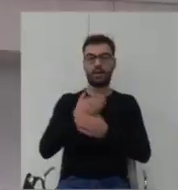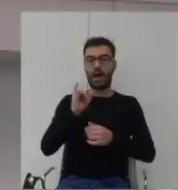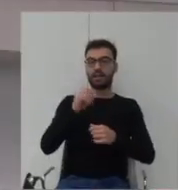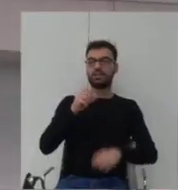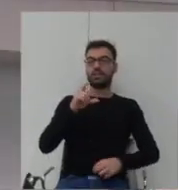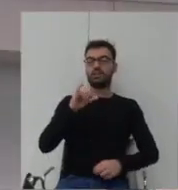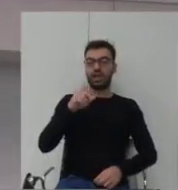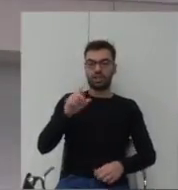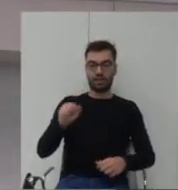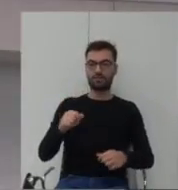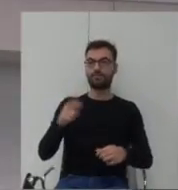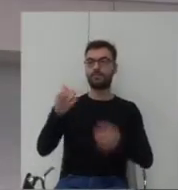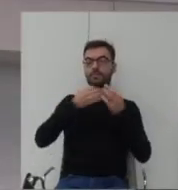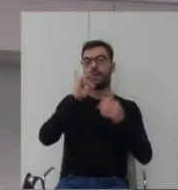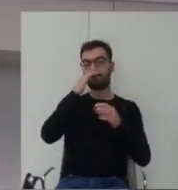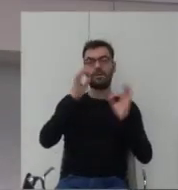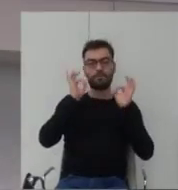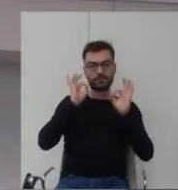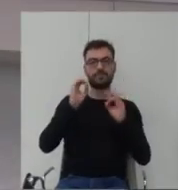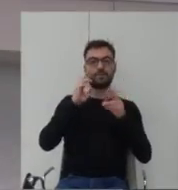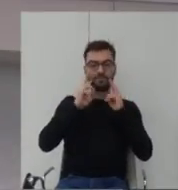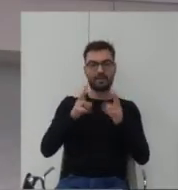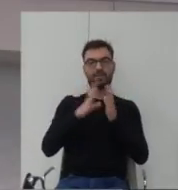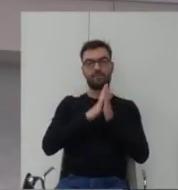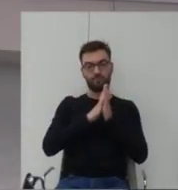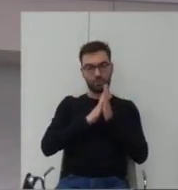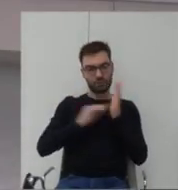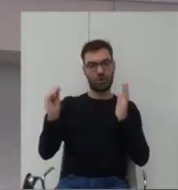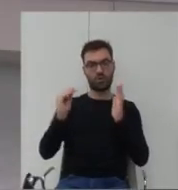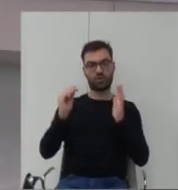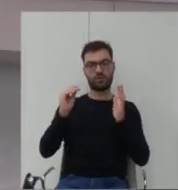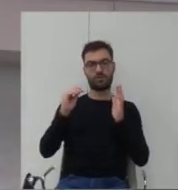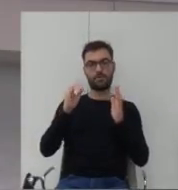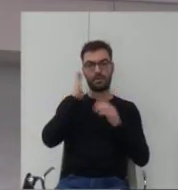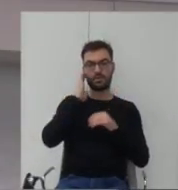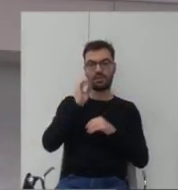Dziękujemy bardzo. Teraz poprosimy Agnieszkę Cieśle i Jana Cieśle, którzy